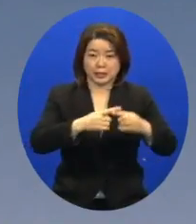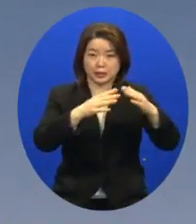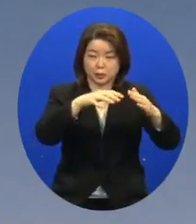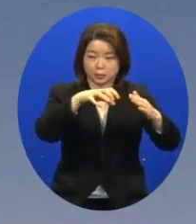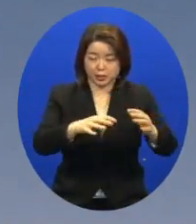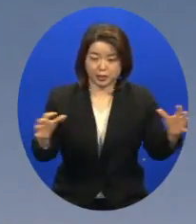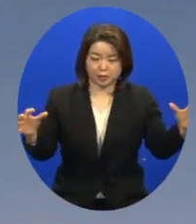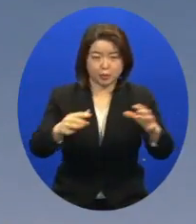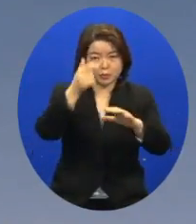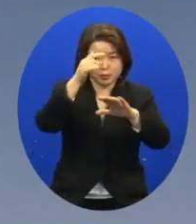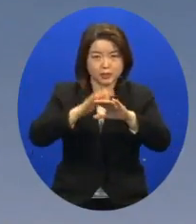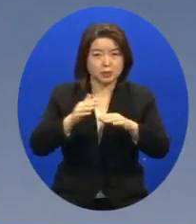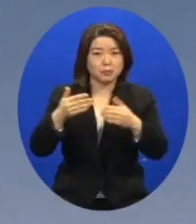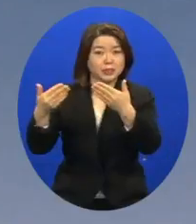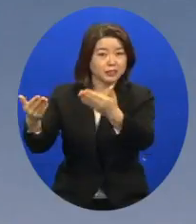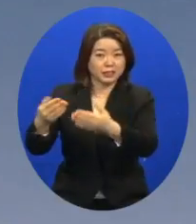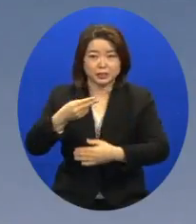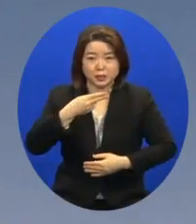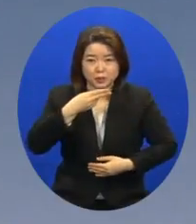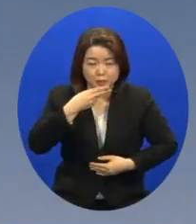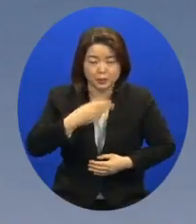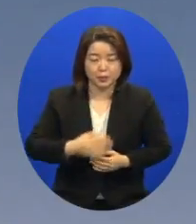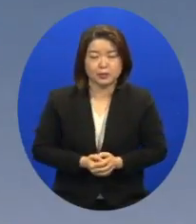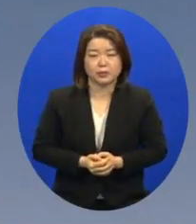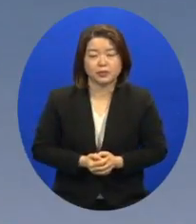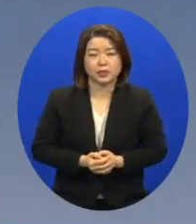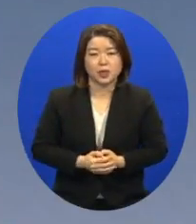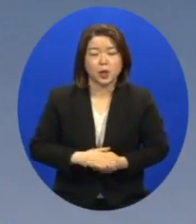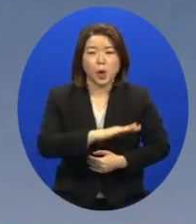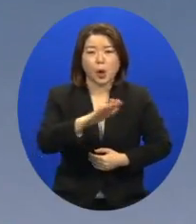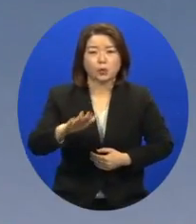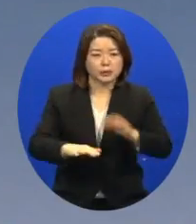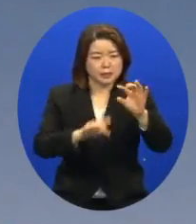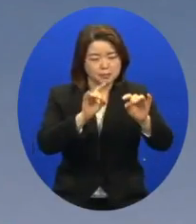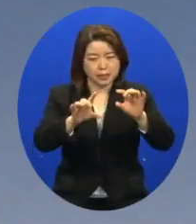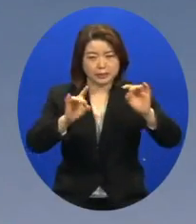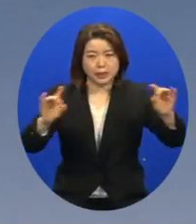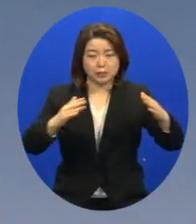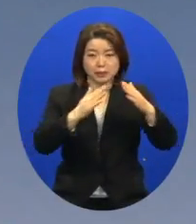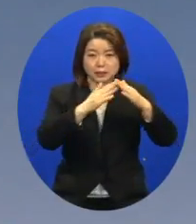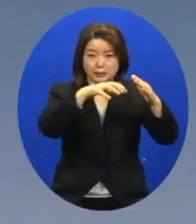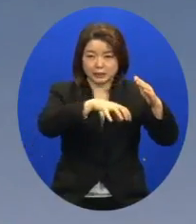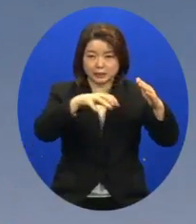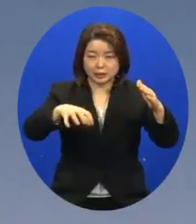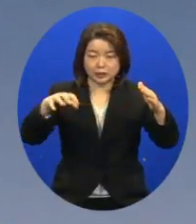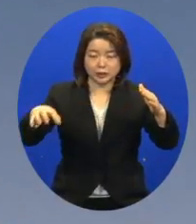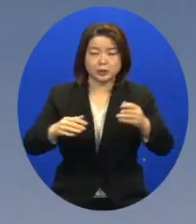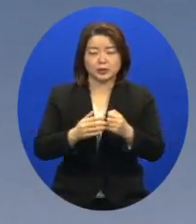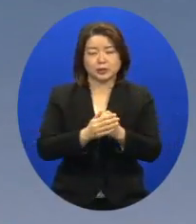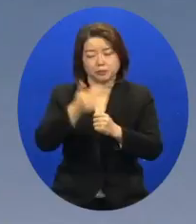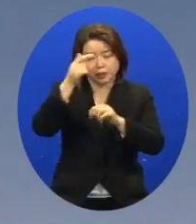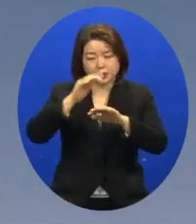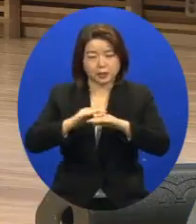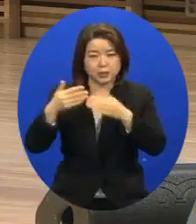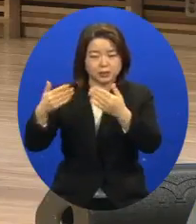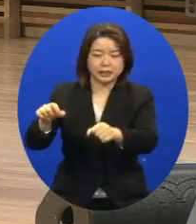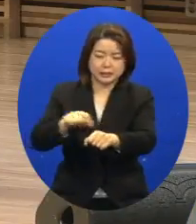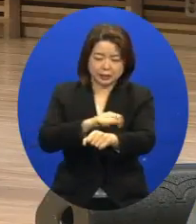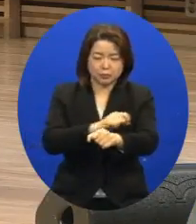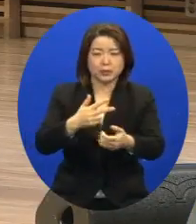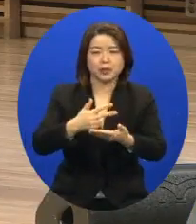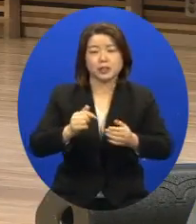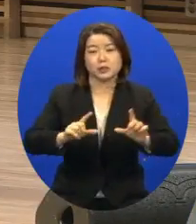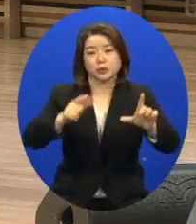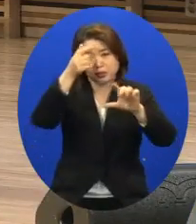예배 하지 않고 우리 가 있는 각 처소에서 예배하는 아주 특별한 주일 예배를 드립니다